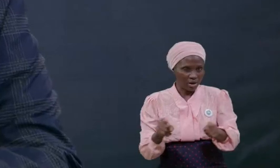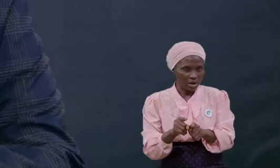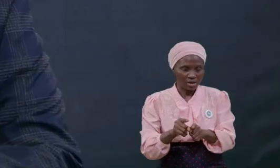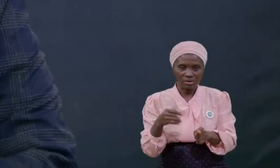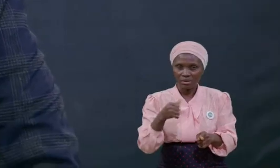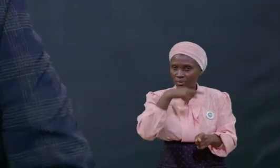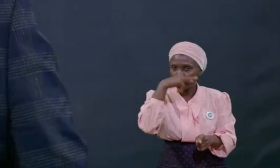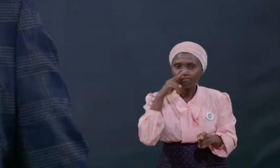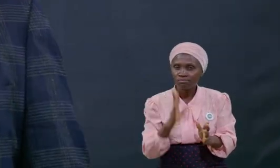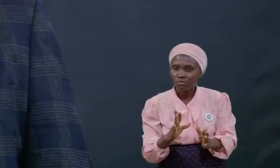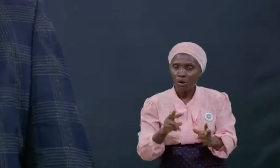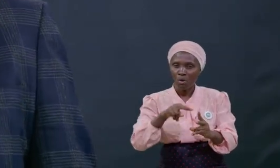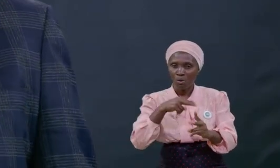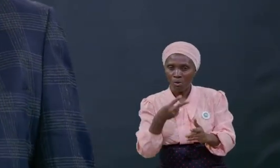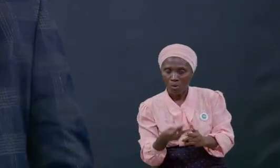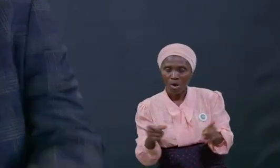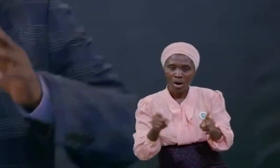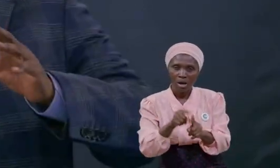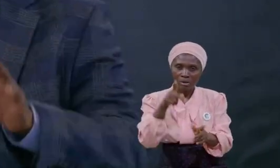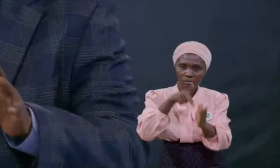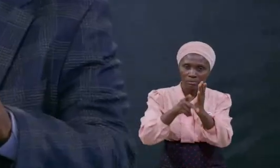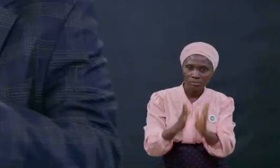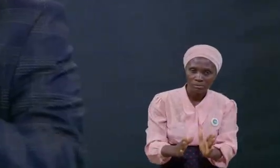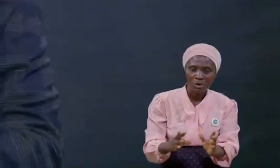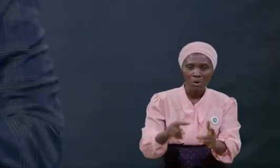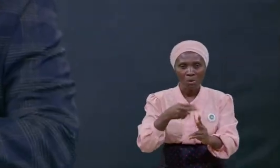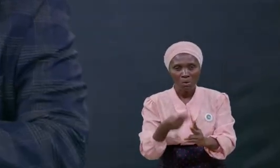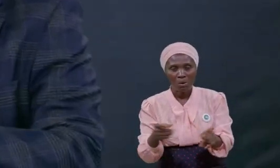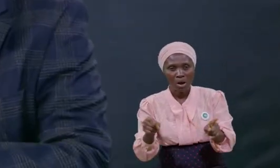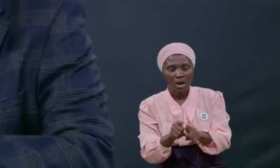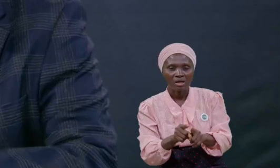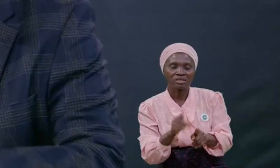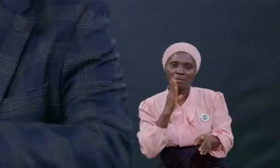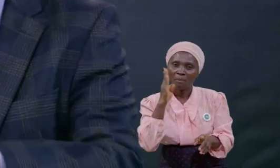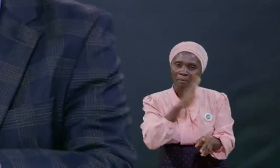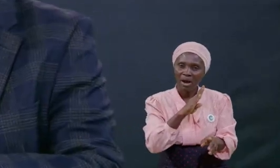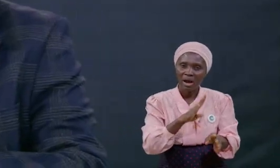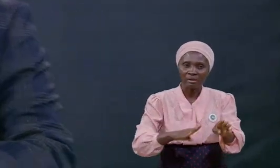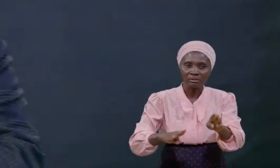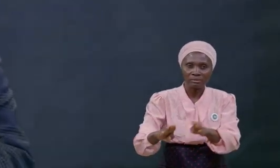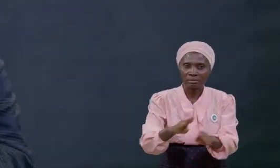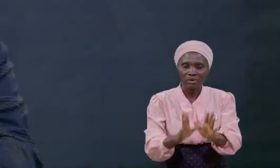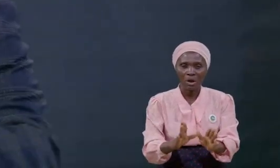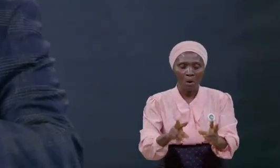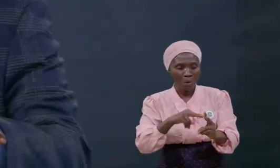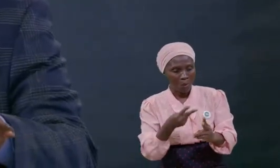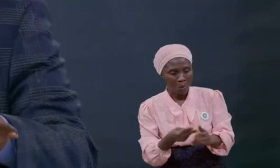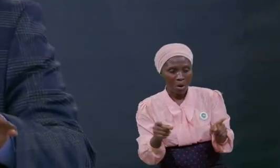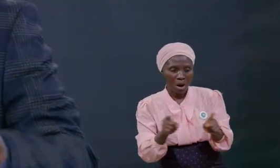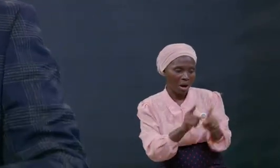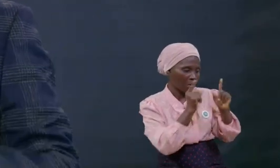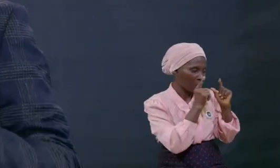comme s'ingérant dans les affaires d'autrui.